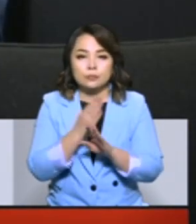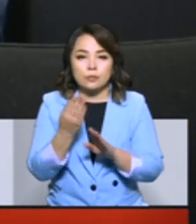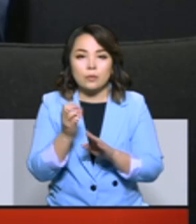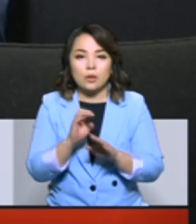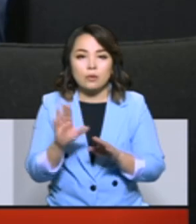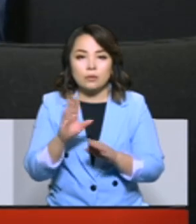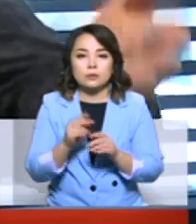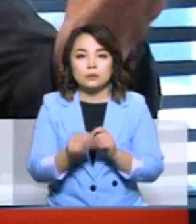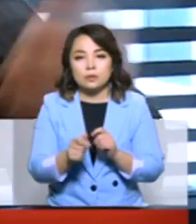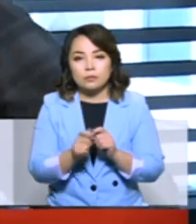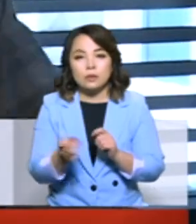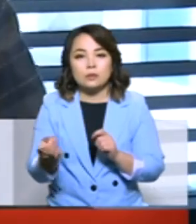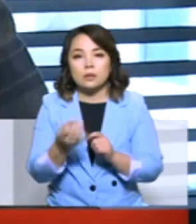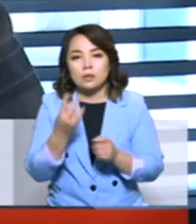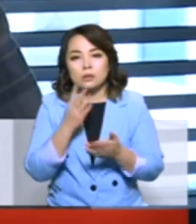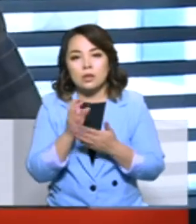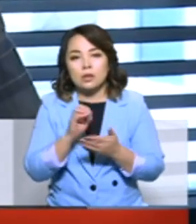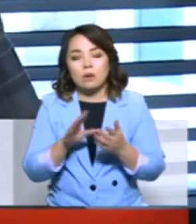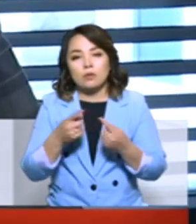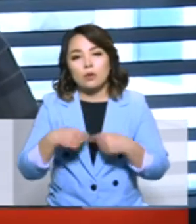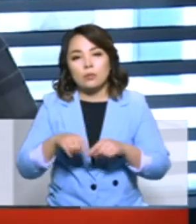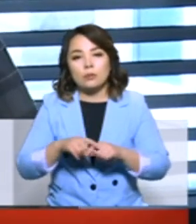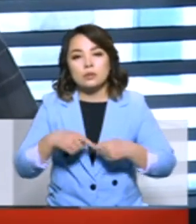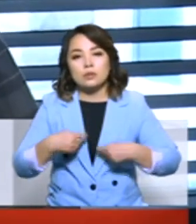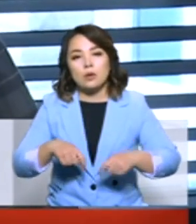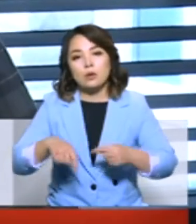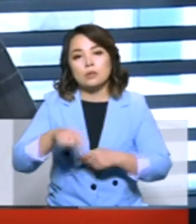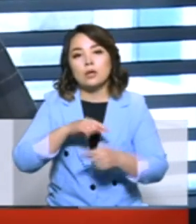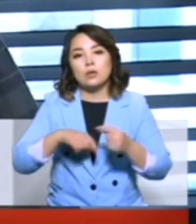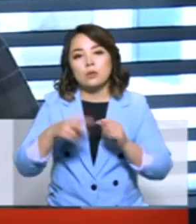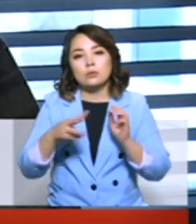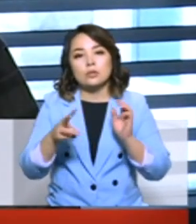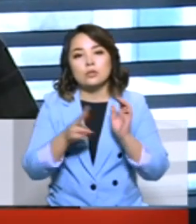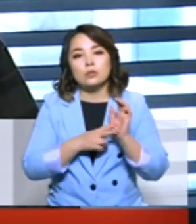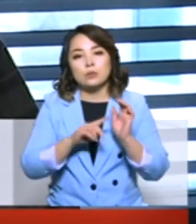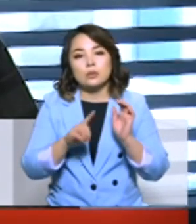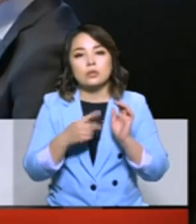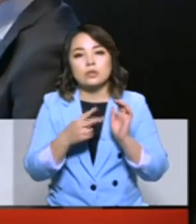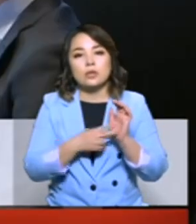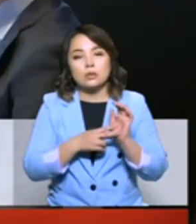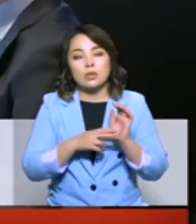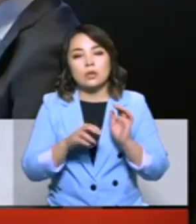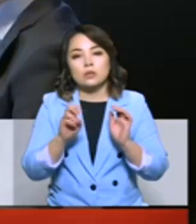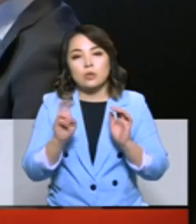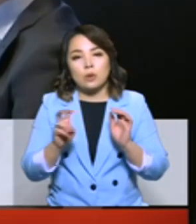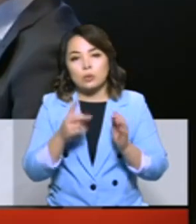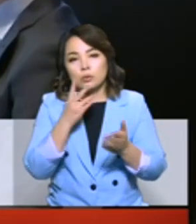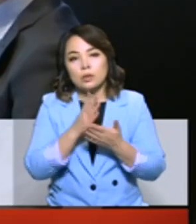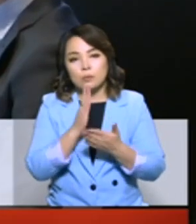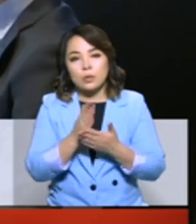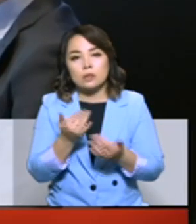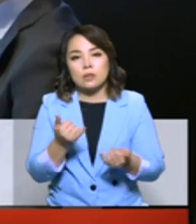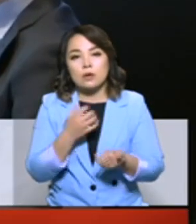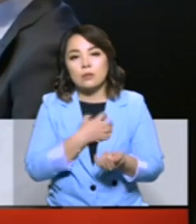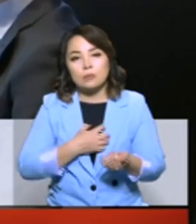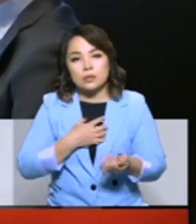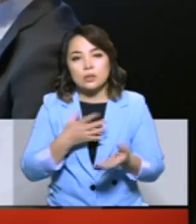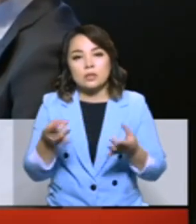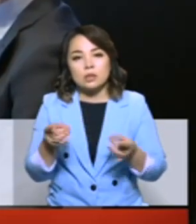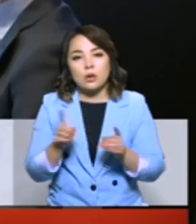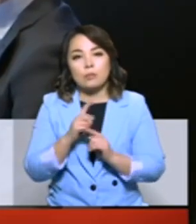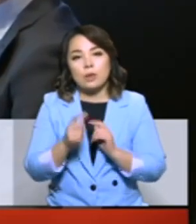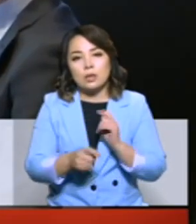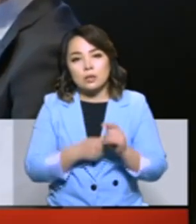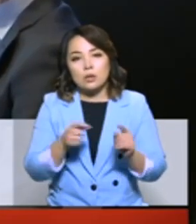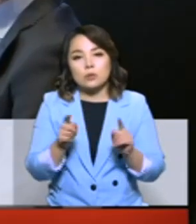инвесторларды қызықтырып отыр. Былтыр еуроодақпен өзара сауда айналымы 37.7 миллиард долларды құраған. Қос тарап өкілдері аса маңызды шикізат